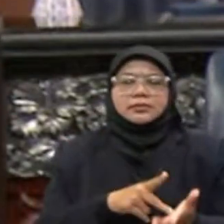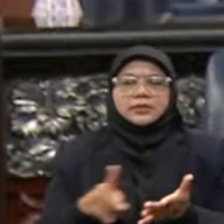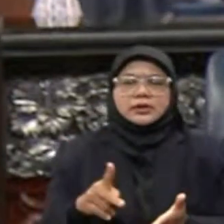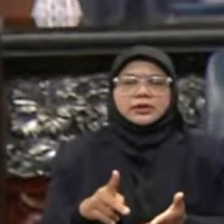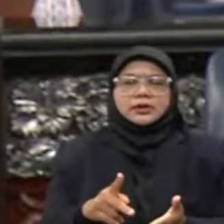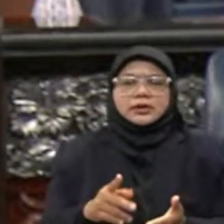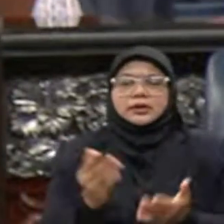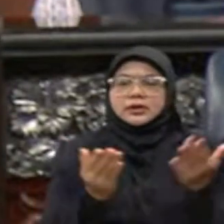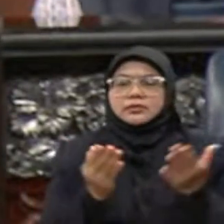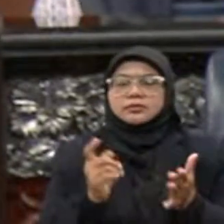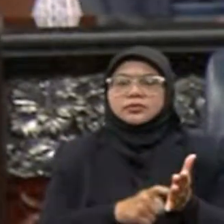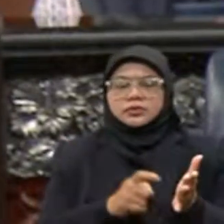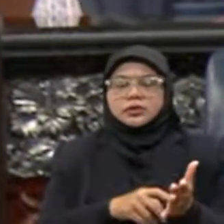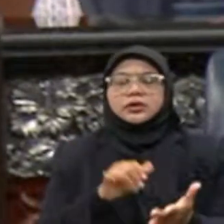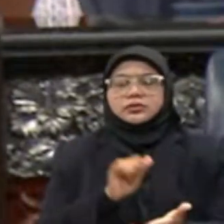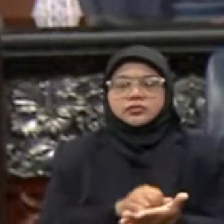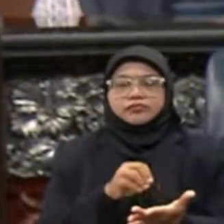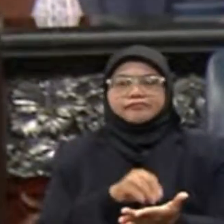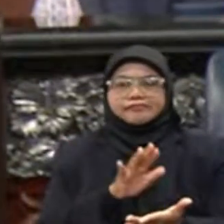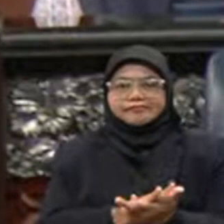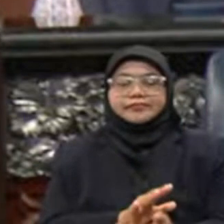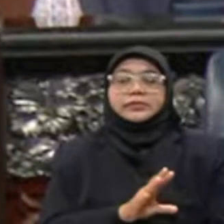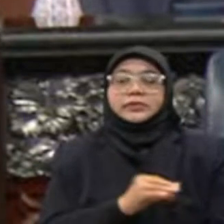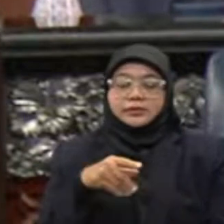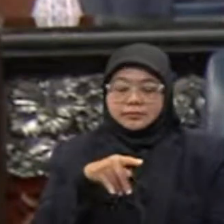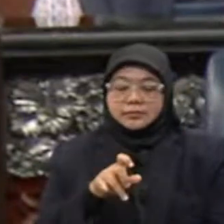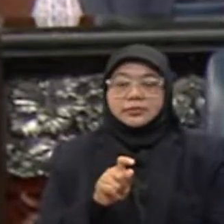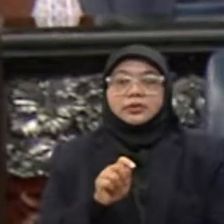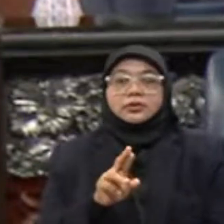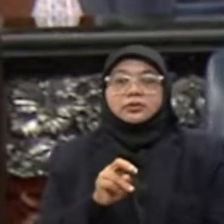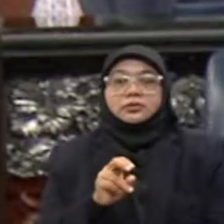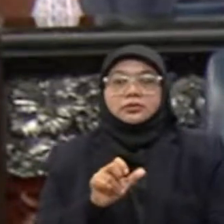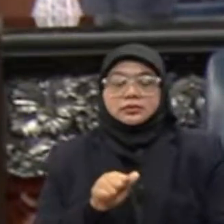kemungkinan akan dimasukkan mengenai Petronas